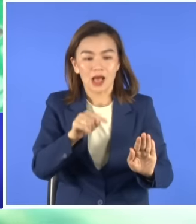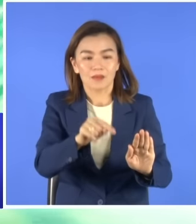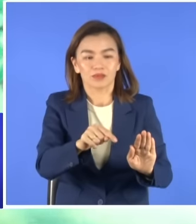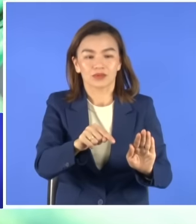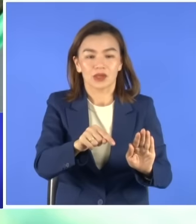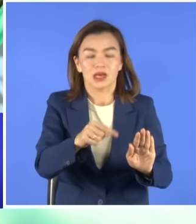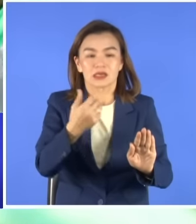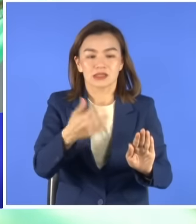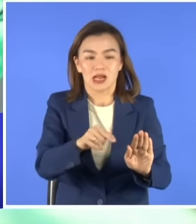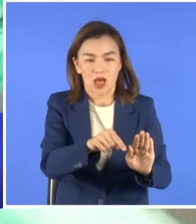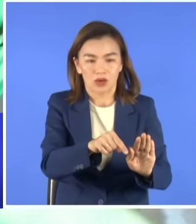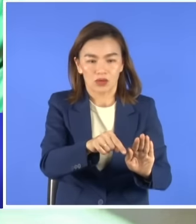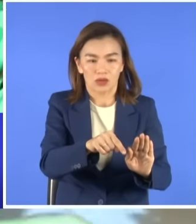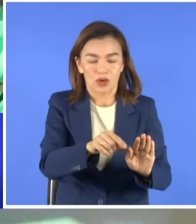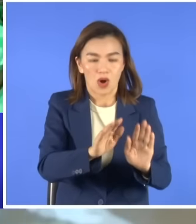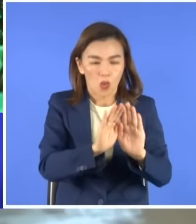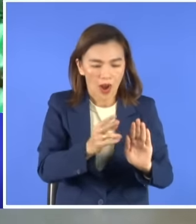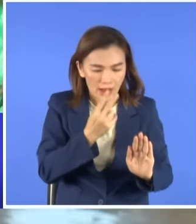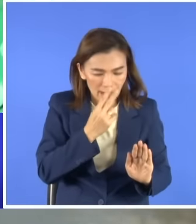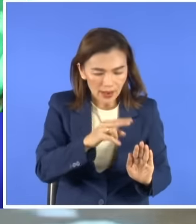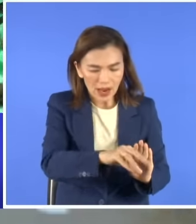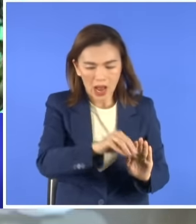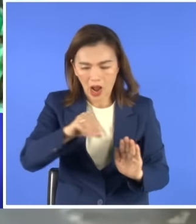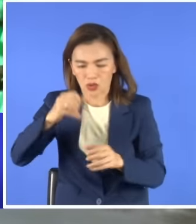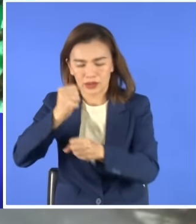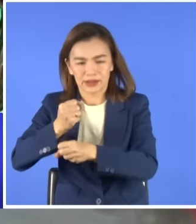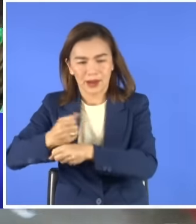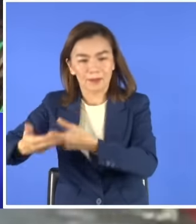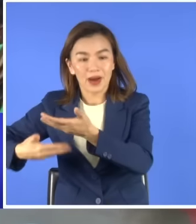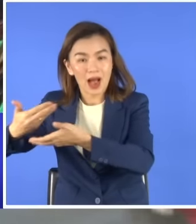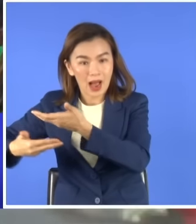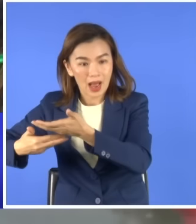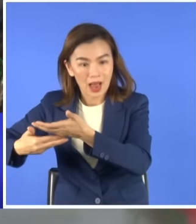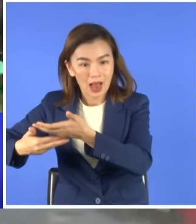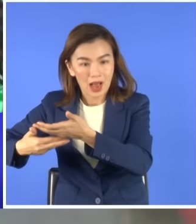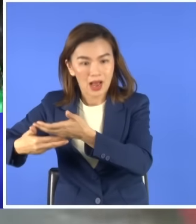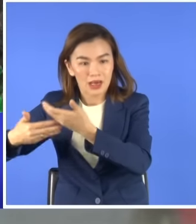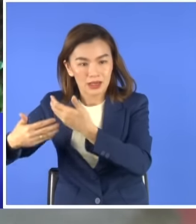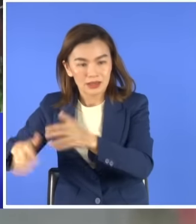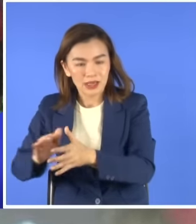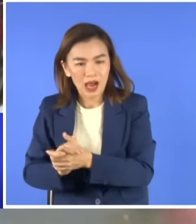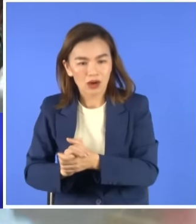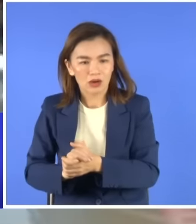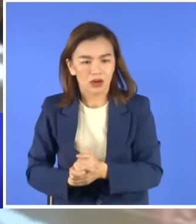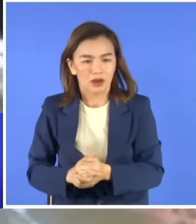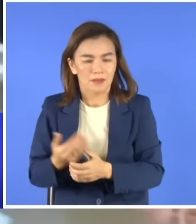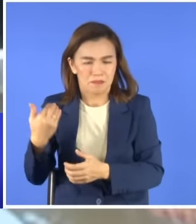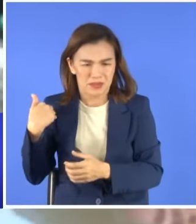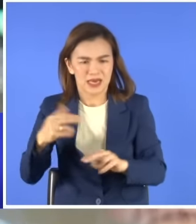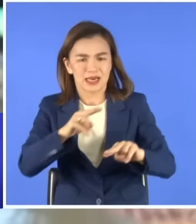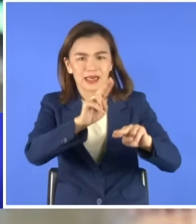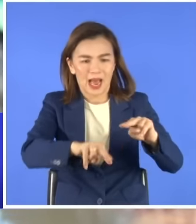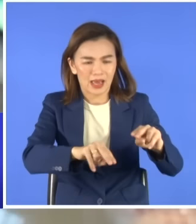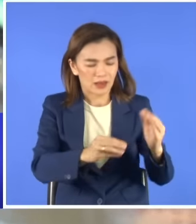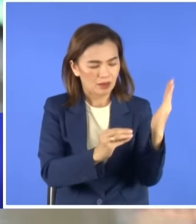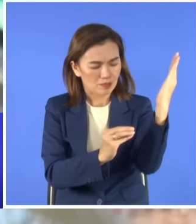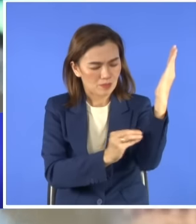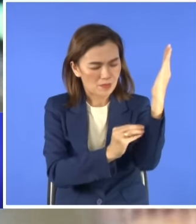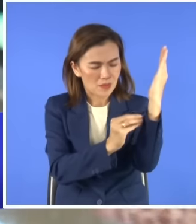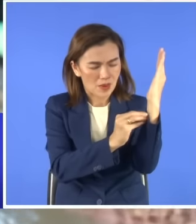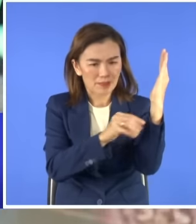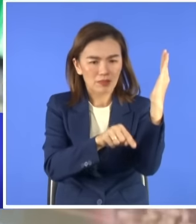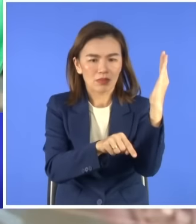มาเนี่ยเอาแมงดาที่ไปขังไว้ในกะละมังมาทำอาหารขายนะครับมีแมงดาวมันยังไม่ทำอาหารมันเกิดวางไข่ใชเออก็เลยเกิดไอเดียไปต่อเพราะ